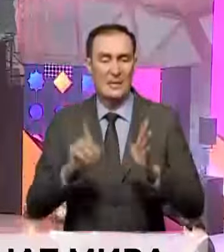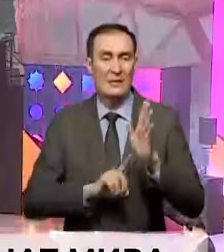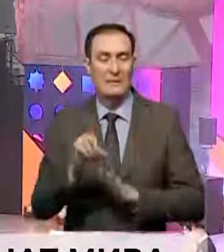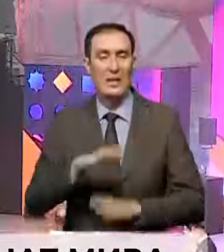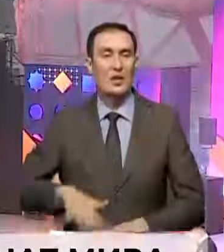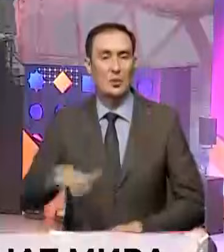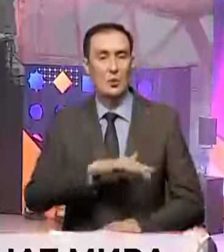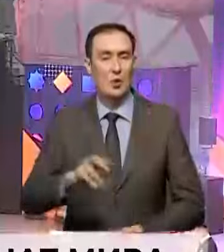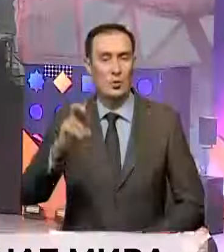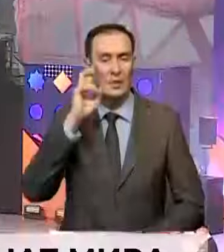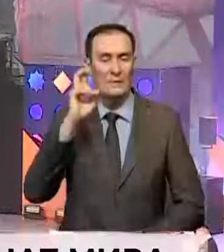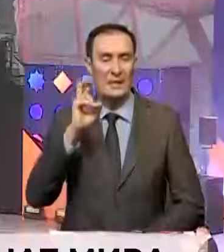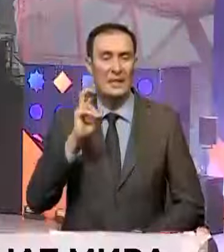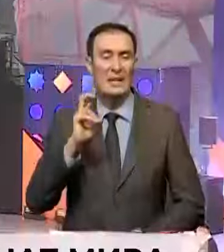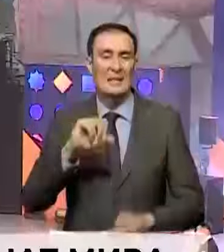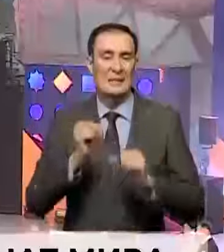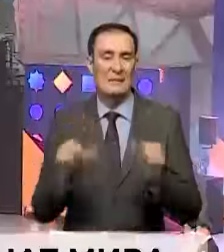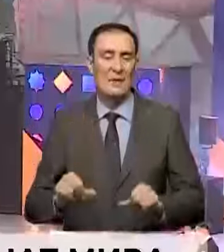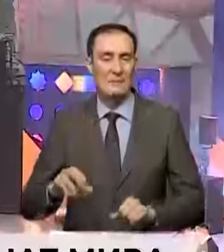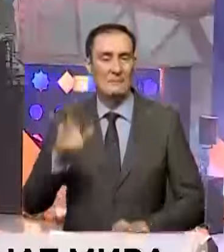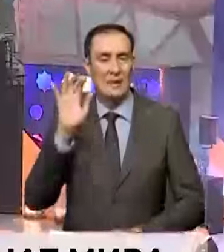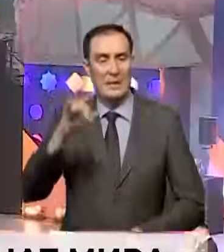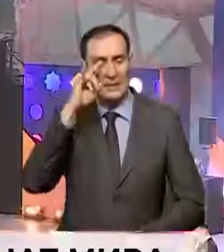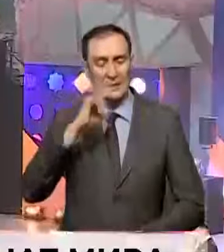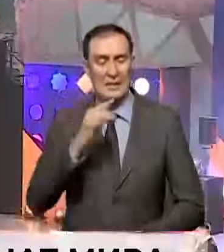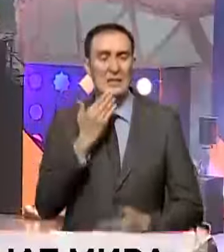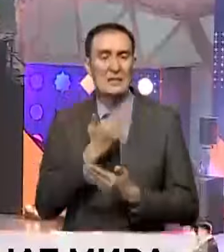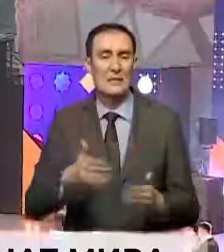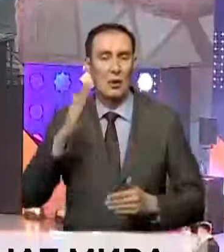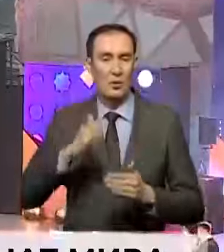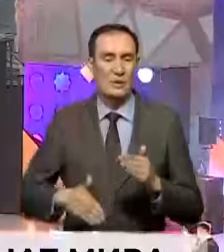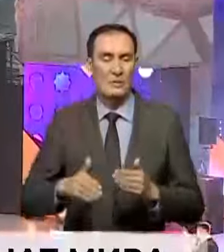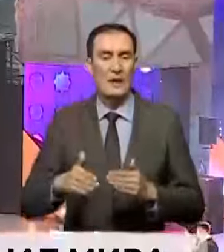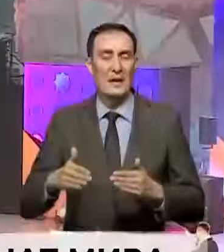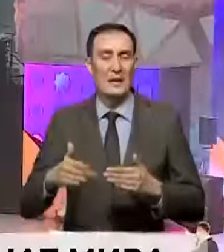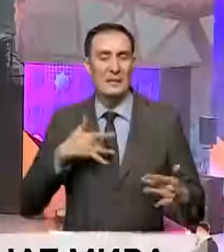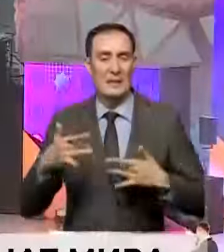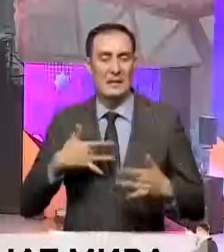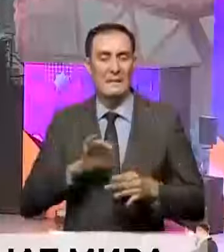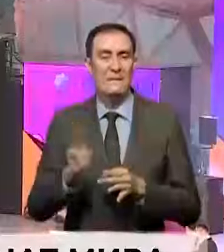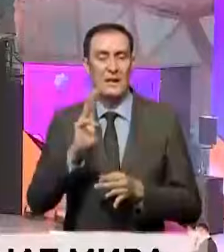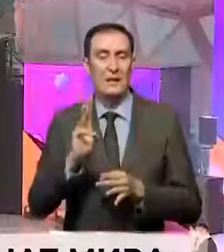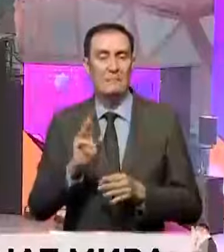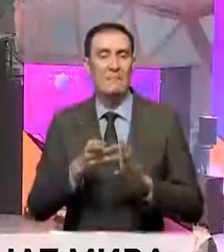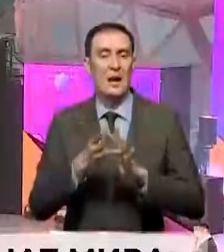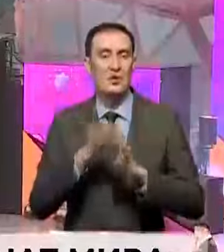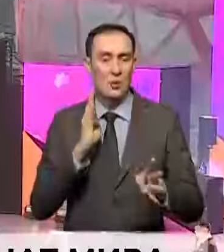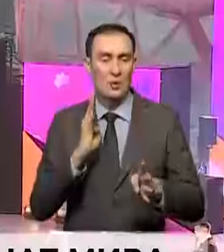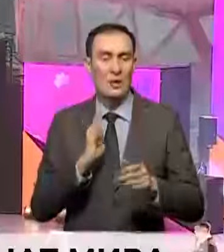на территории государственных символов Казахстана и закончилась в амфитеатре. Факел поочередно